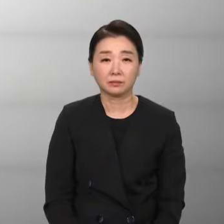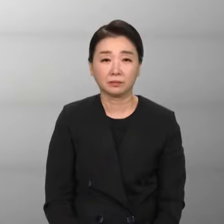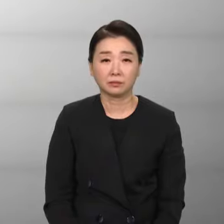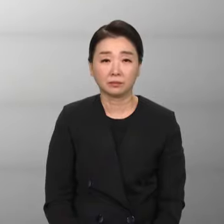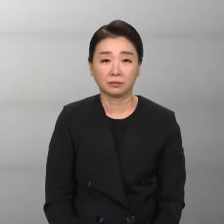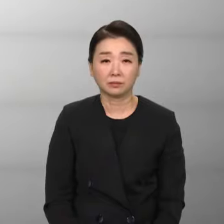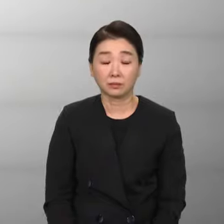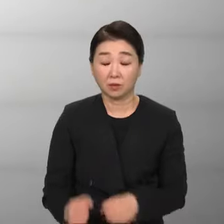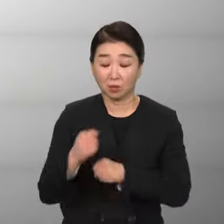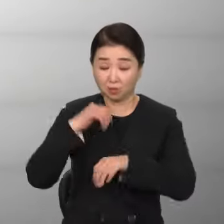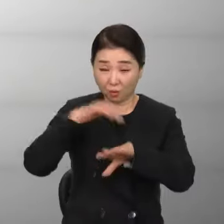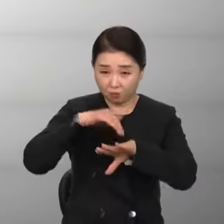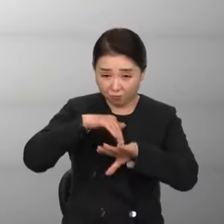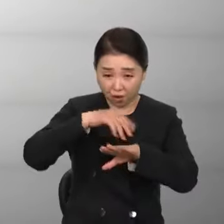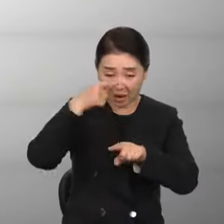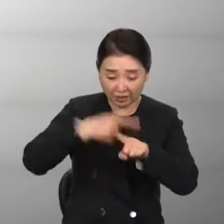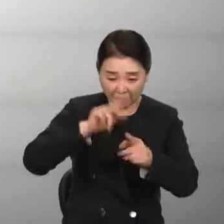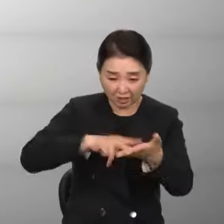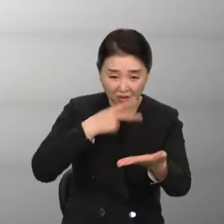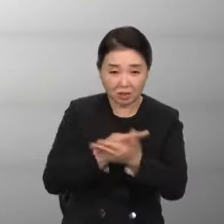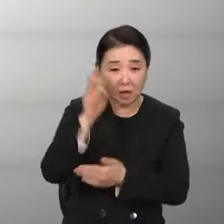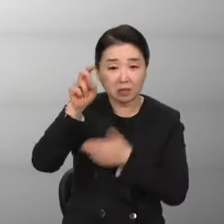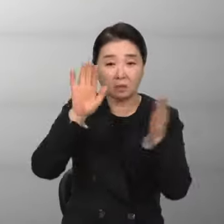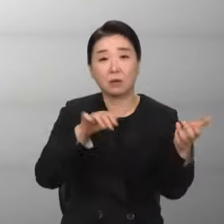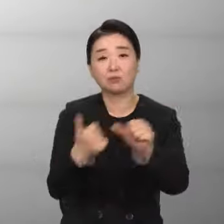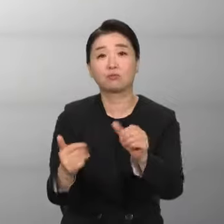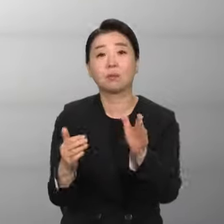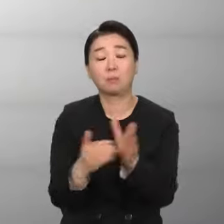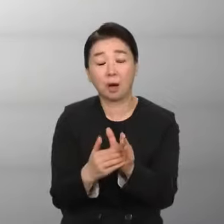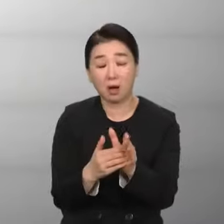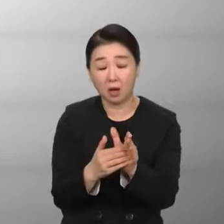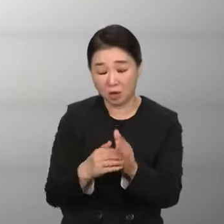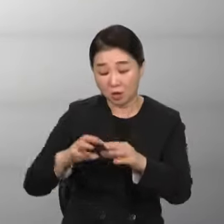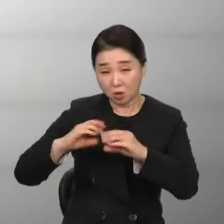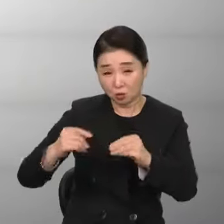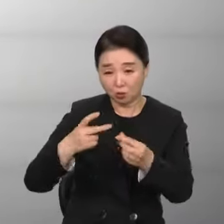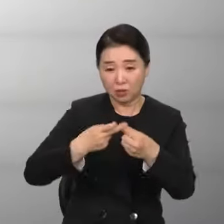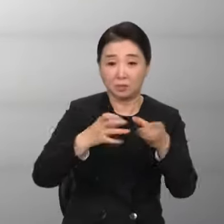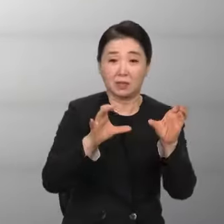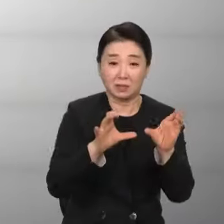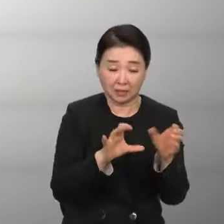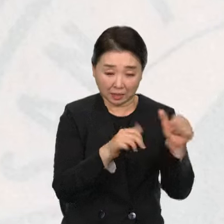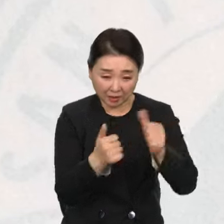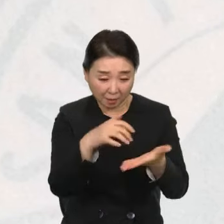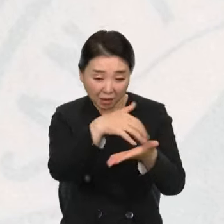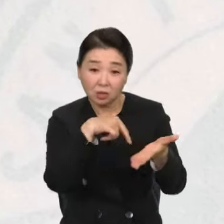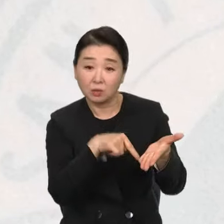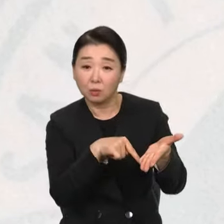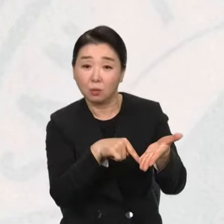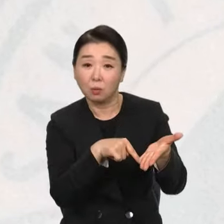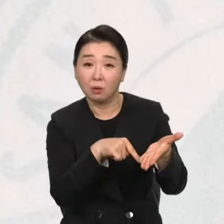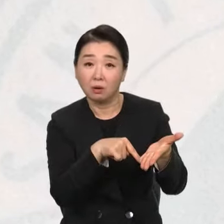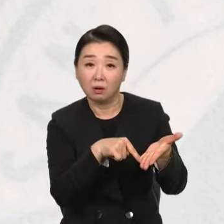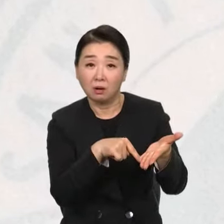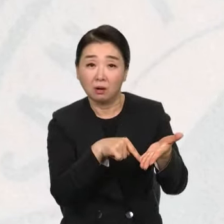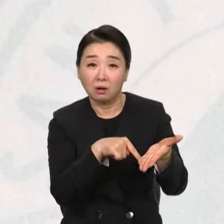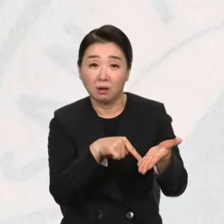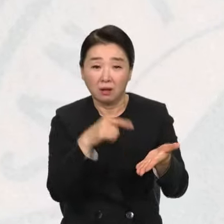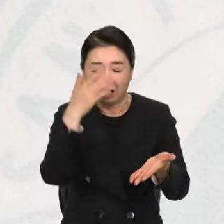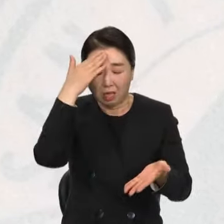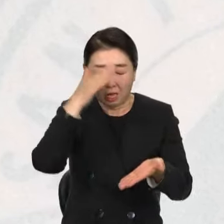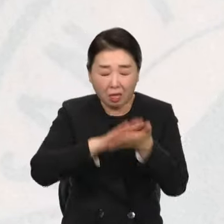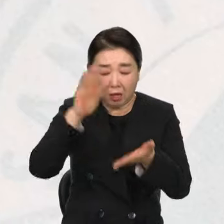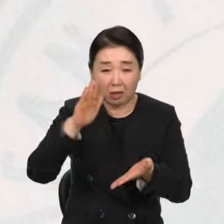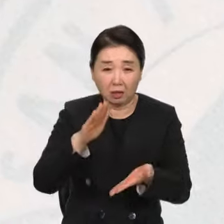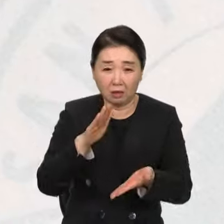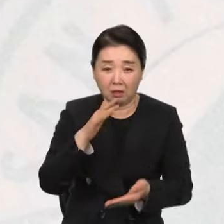군기 훈련을 받다 쓰러진 지 이틀 만에 숨진 육군 12사단 훈련병의 사망 기록입니다. 폐혈성 쇼크와 다발성